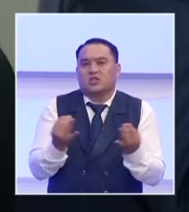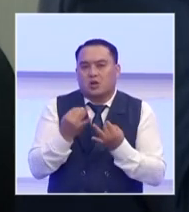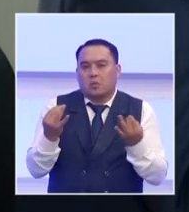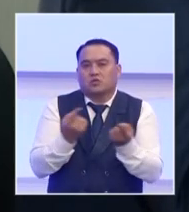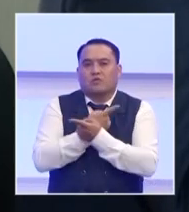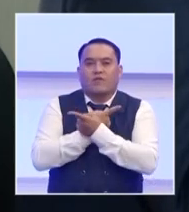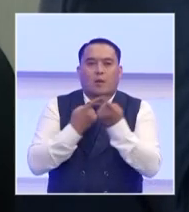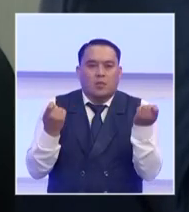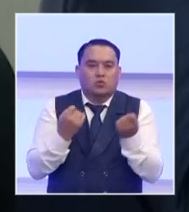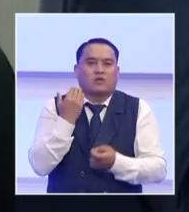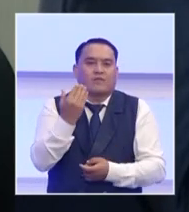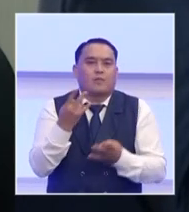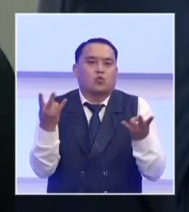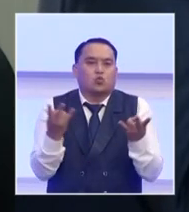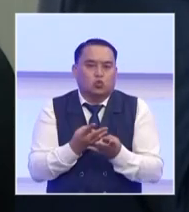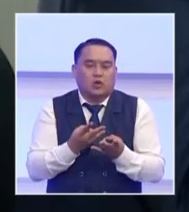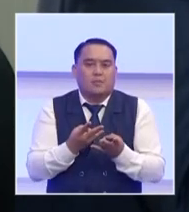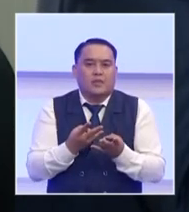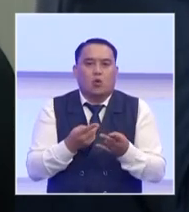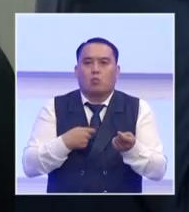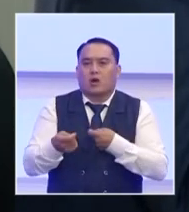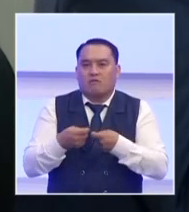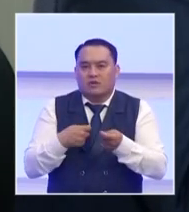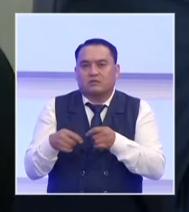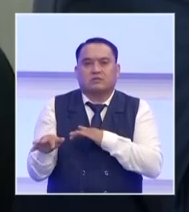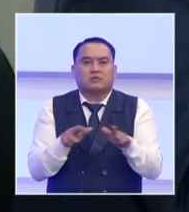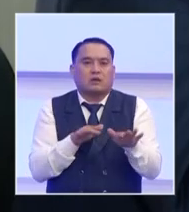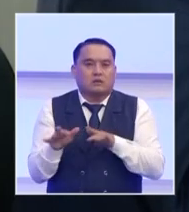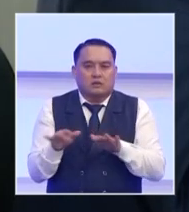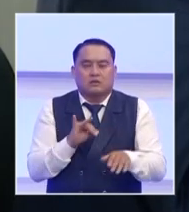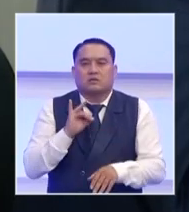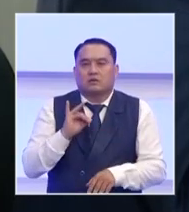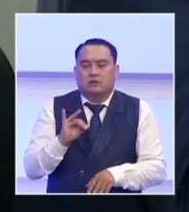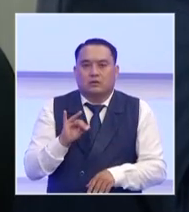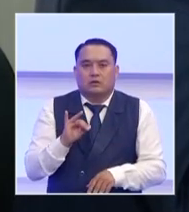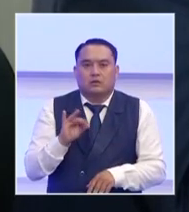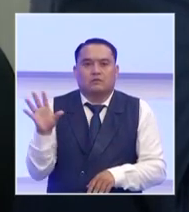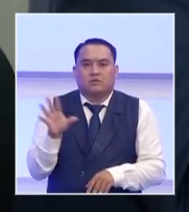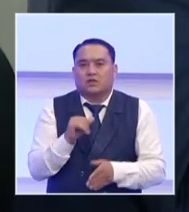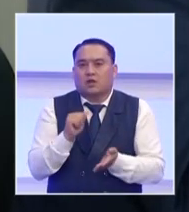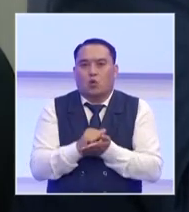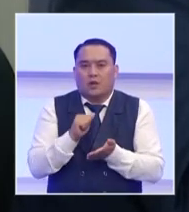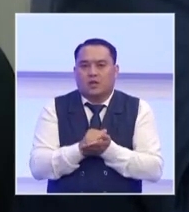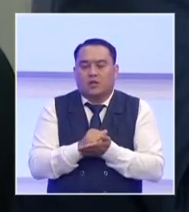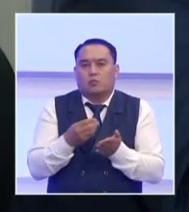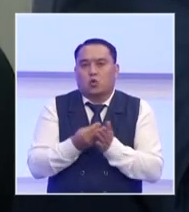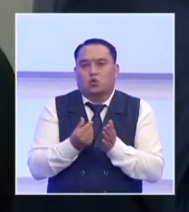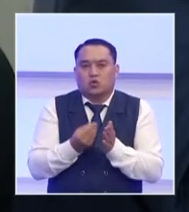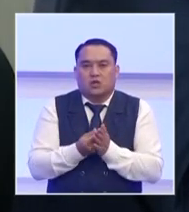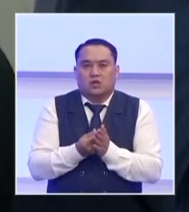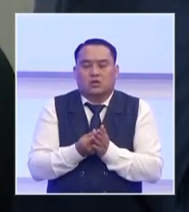это информация об управлении деятельность все документы бюджет